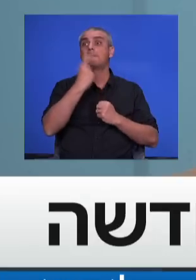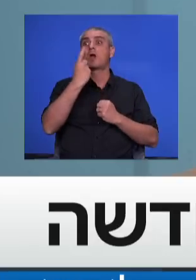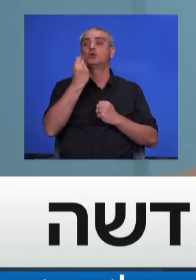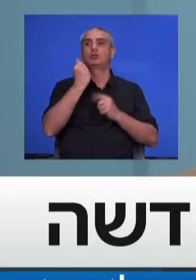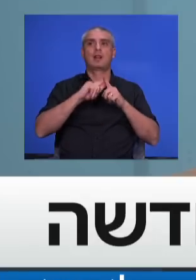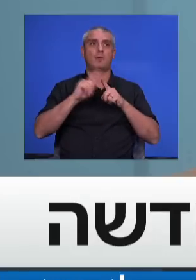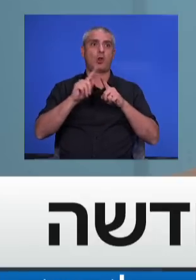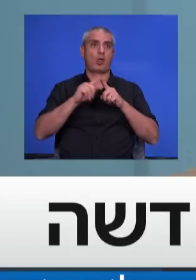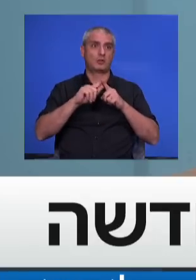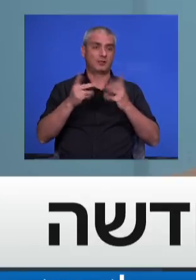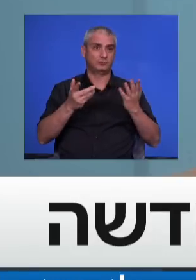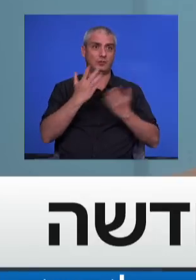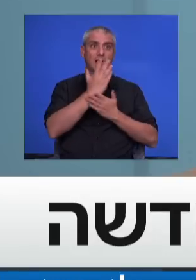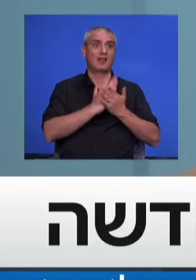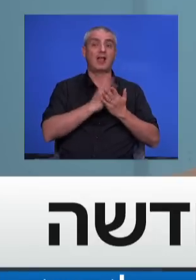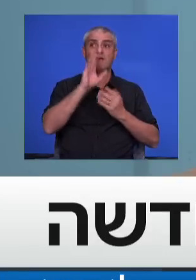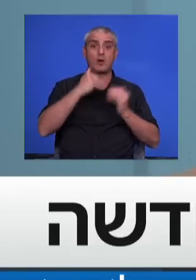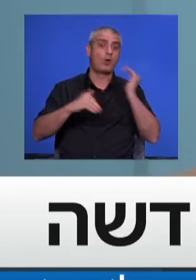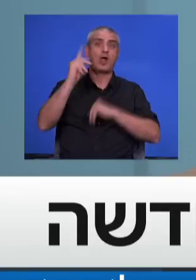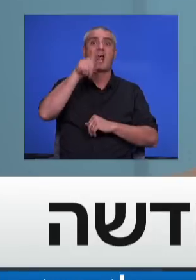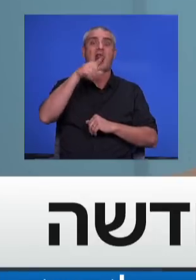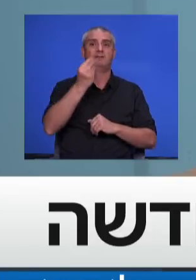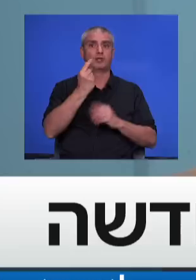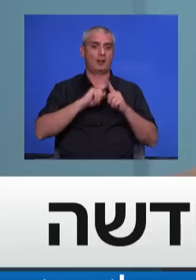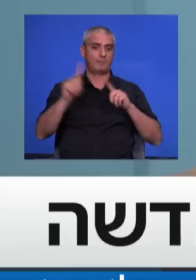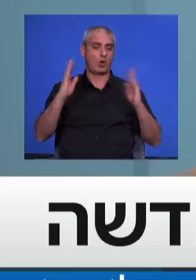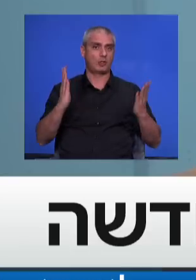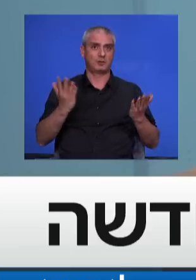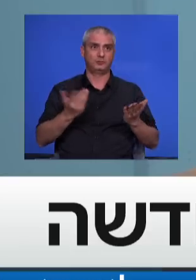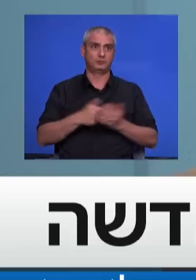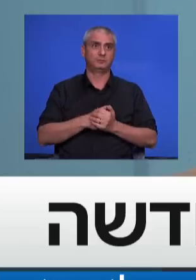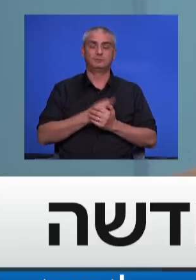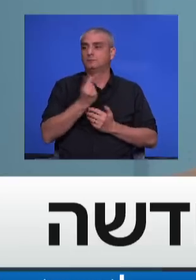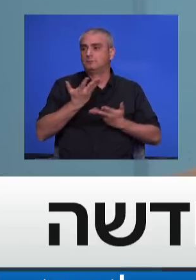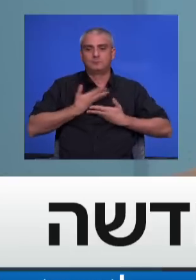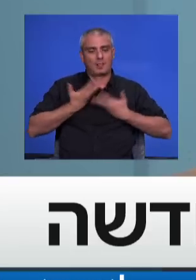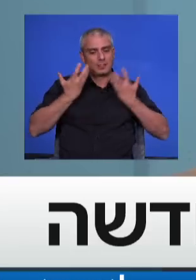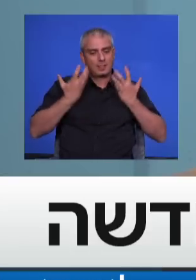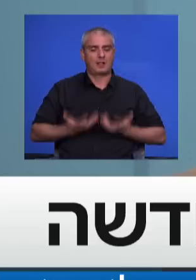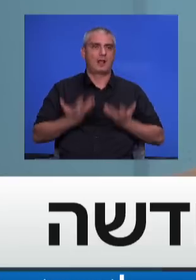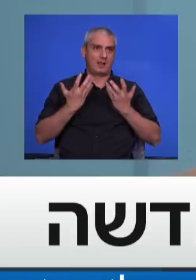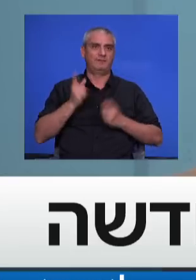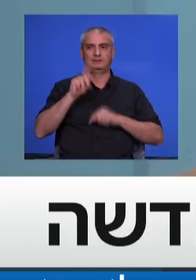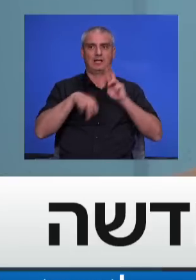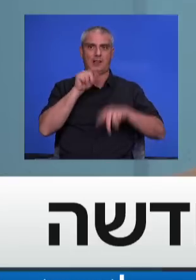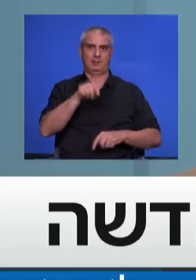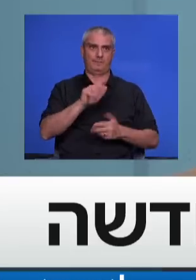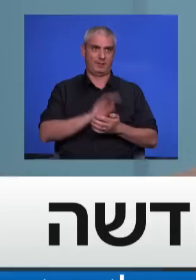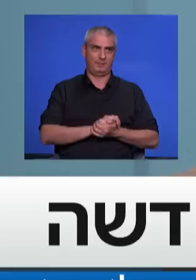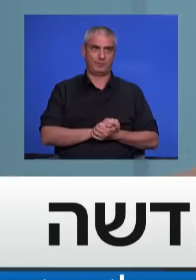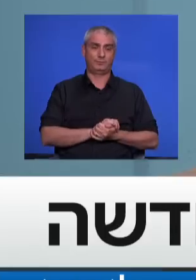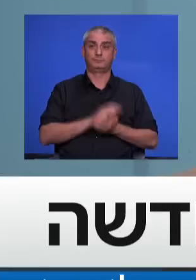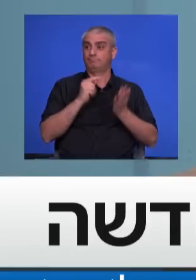לחודש, לחלק באלף שקלים לחודש. זה נטל גדול מאוד שצריך לטפל בו.